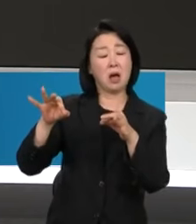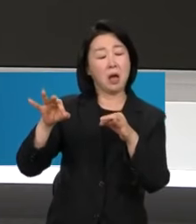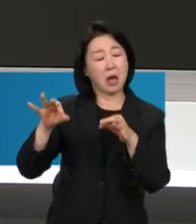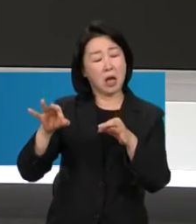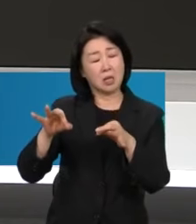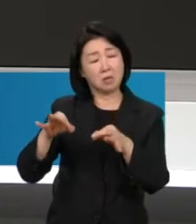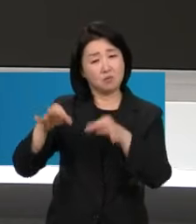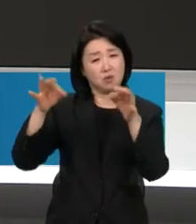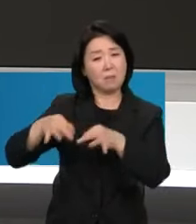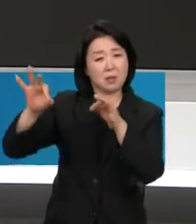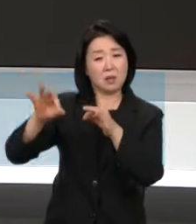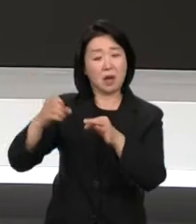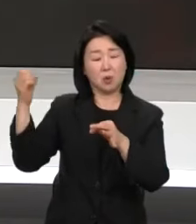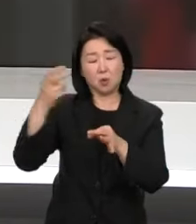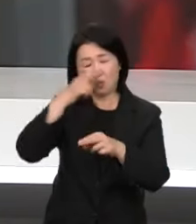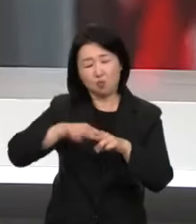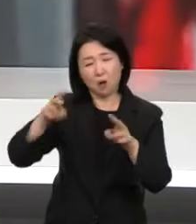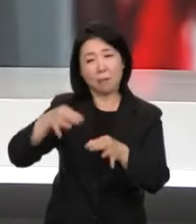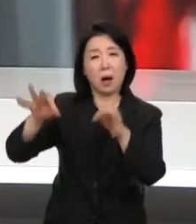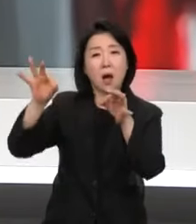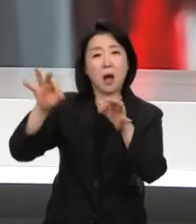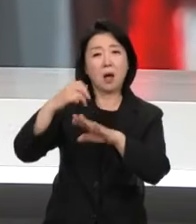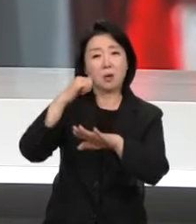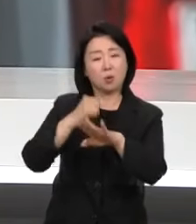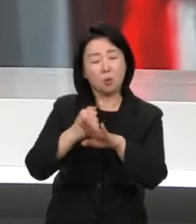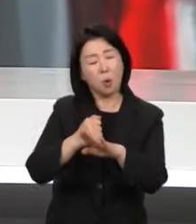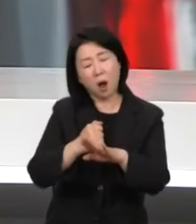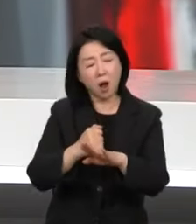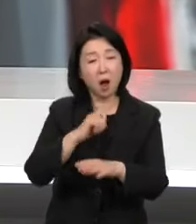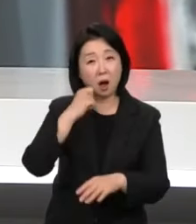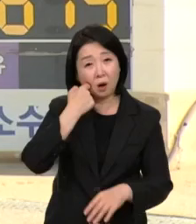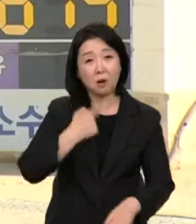거 아니냐는 우려도 커지고 있습니다. 오원석 기자입니다.